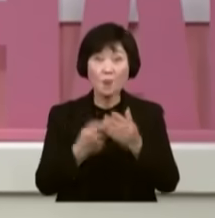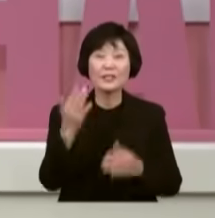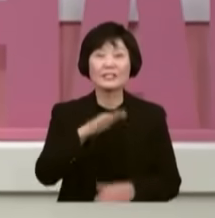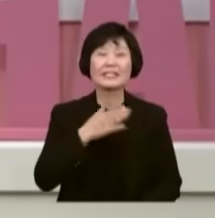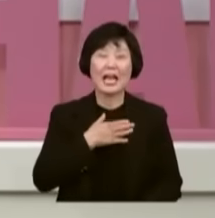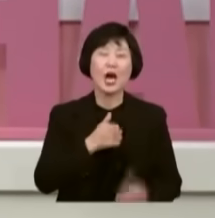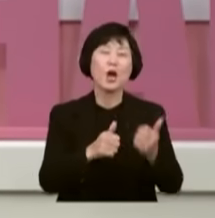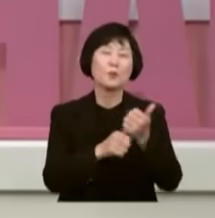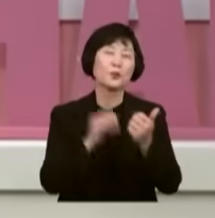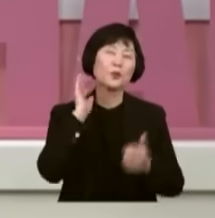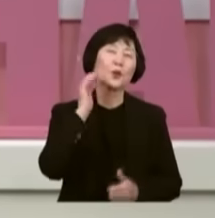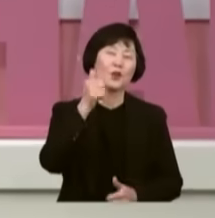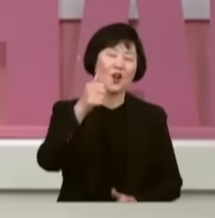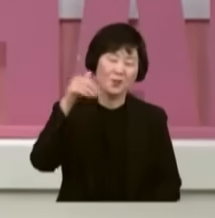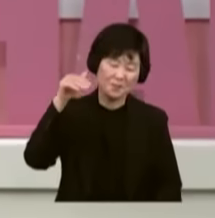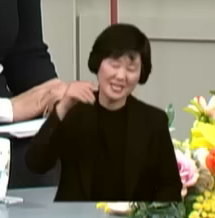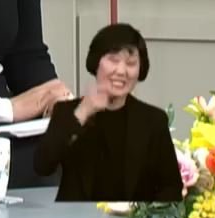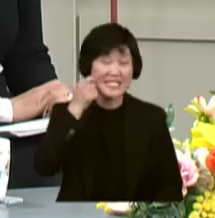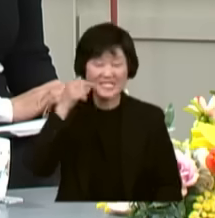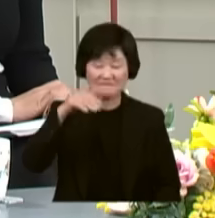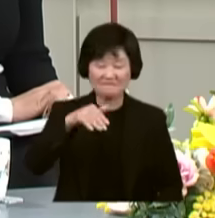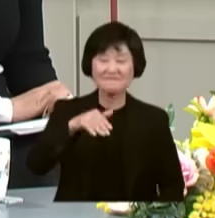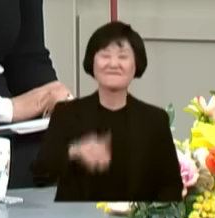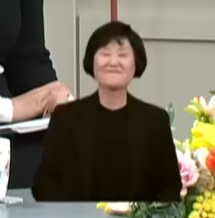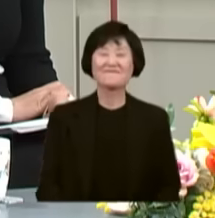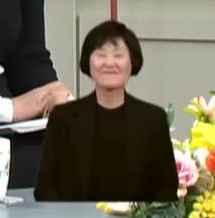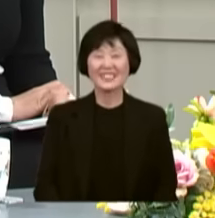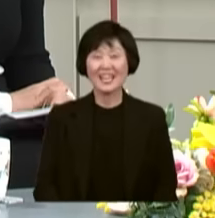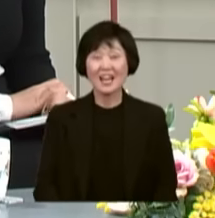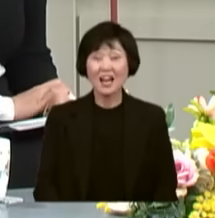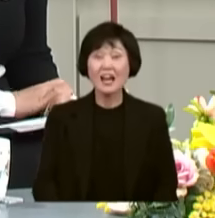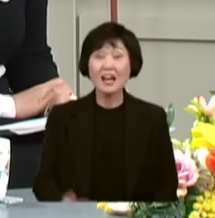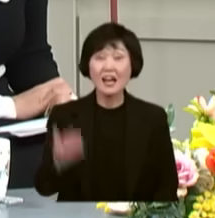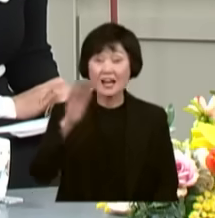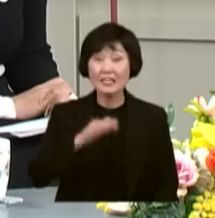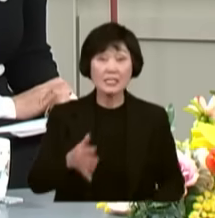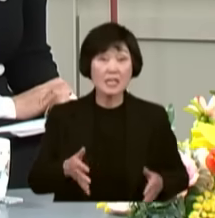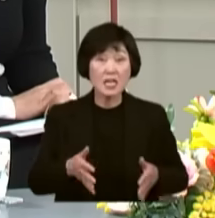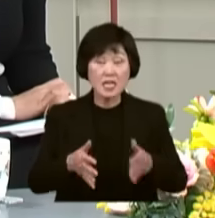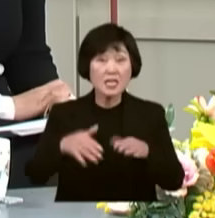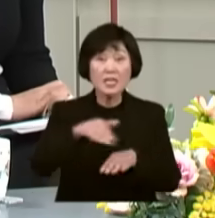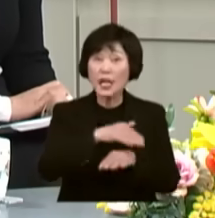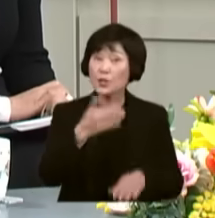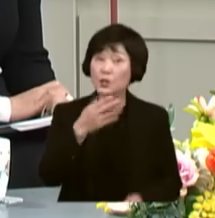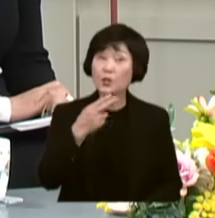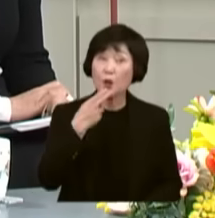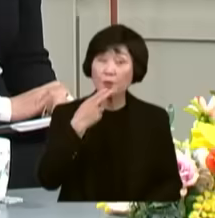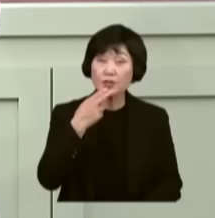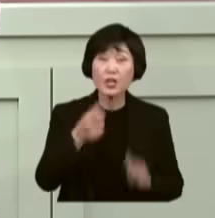네. 하락의 길을 걸었죠. 아니 근데 그때 당시 정말 그냥 뭐 길을 걸어 다니실 수가 없지